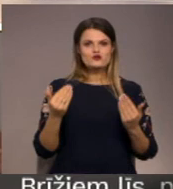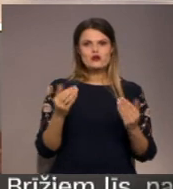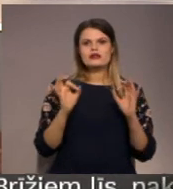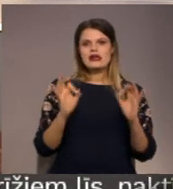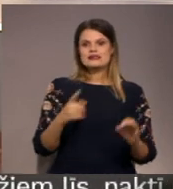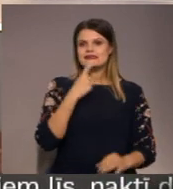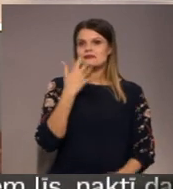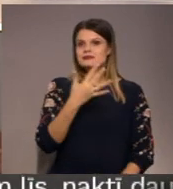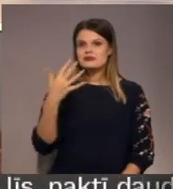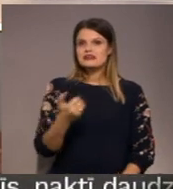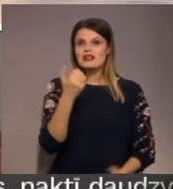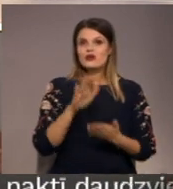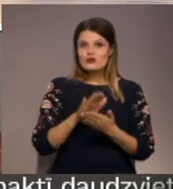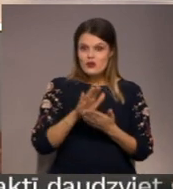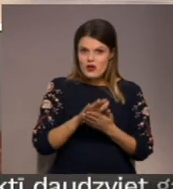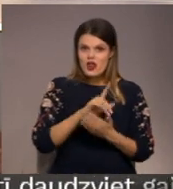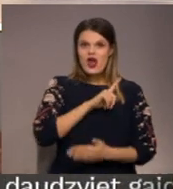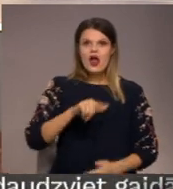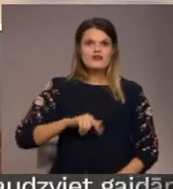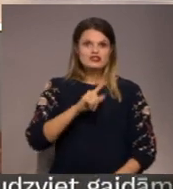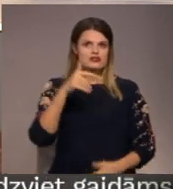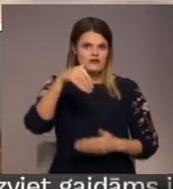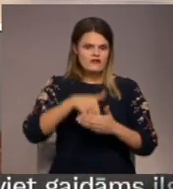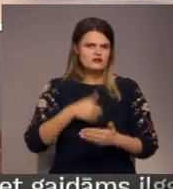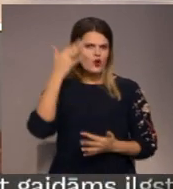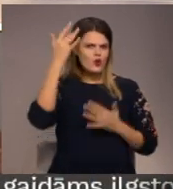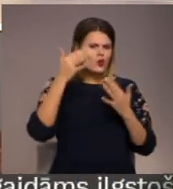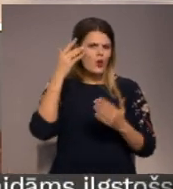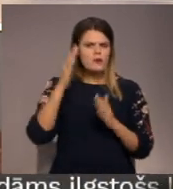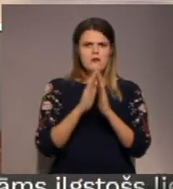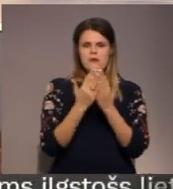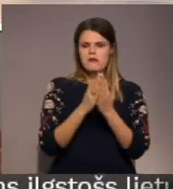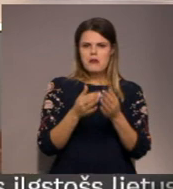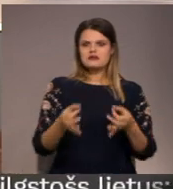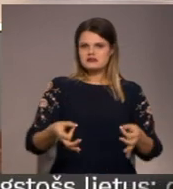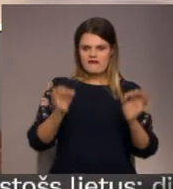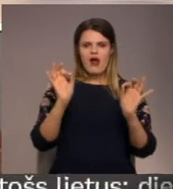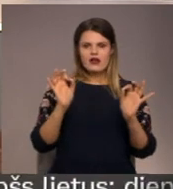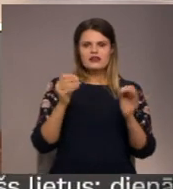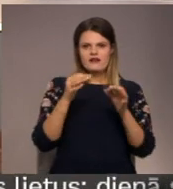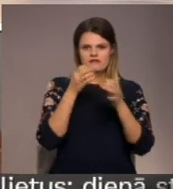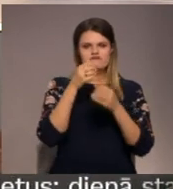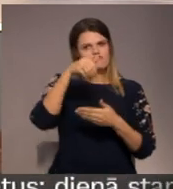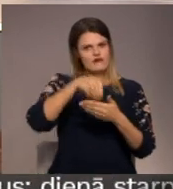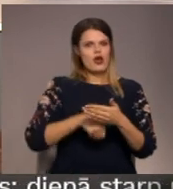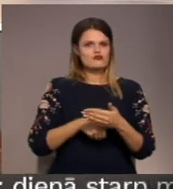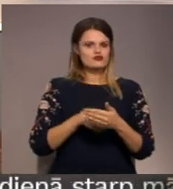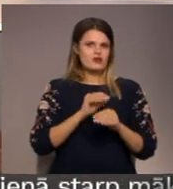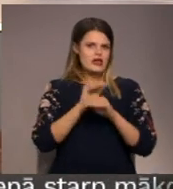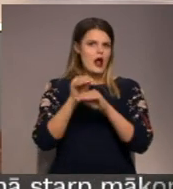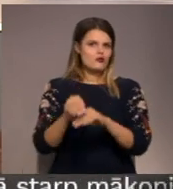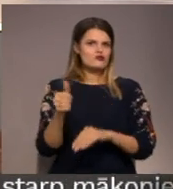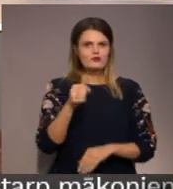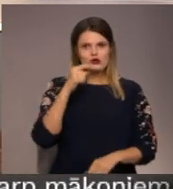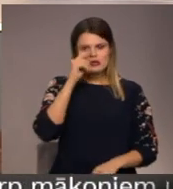155 gadi. Latviešu literatūras vēsturē viņa romāni atstājuši nozīmīgu kultūrvēsturisku ieguldījumu. Īpaši lepni par sava